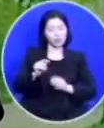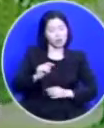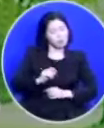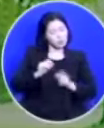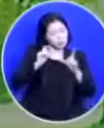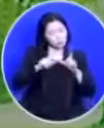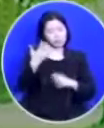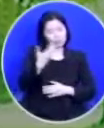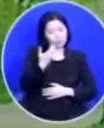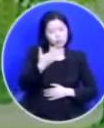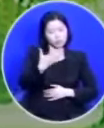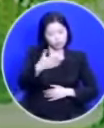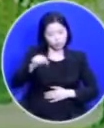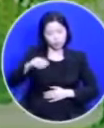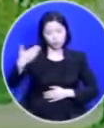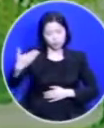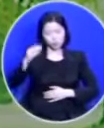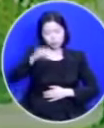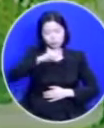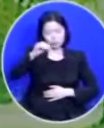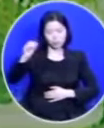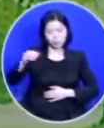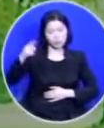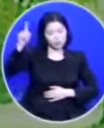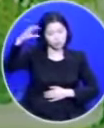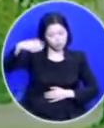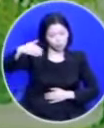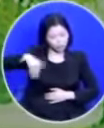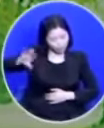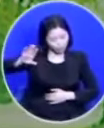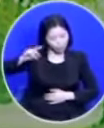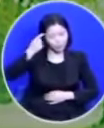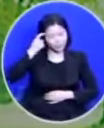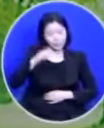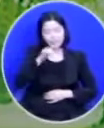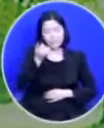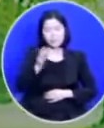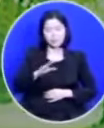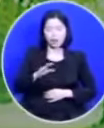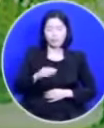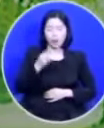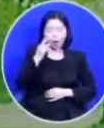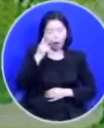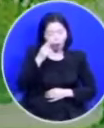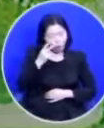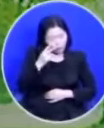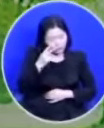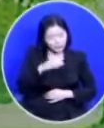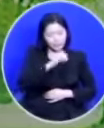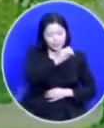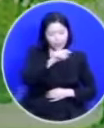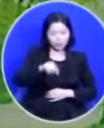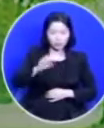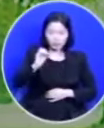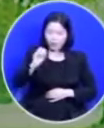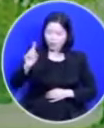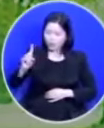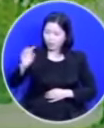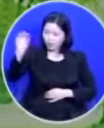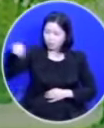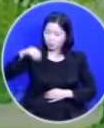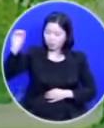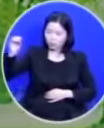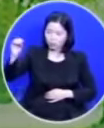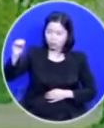천국에 갈 거야 그렇게 생각을 하지만 혹시 0.01% 암일 가능성이 아주